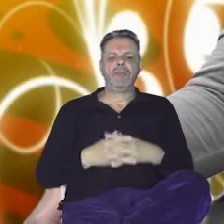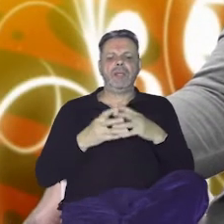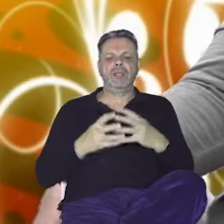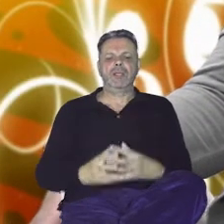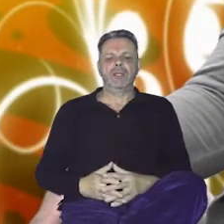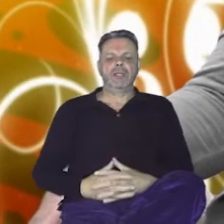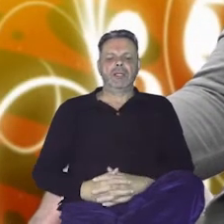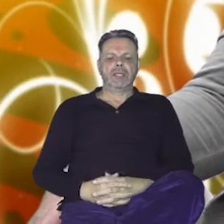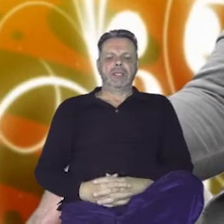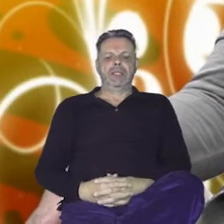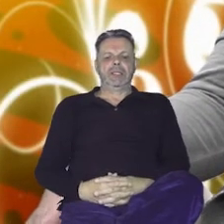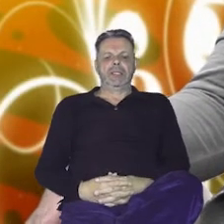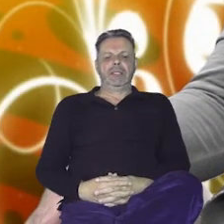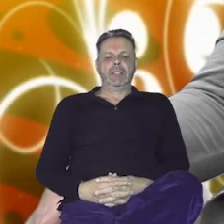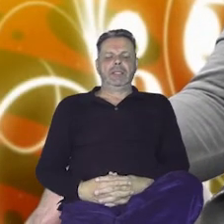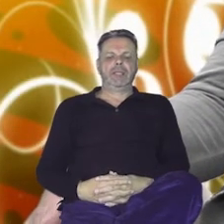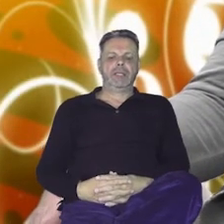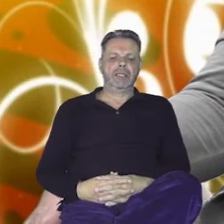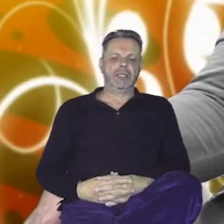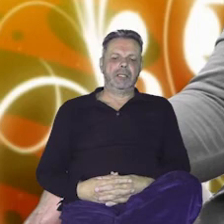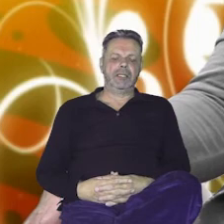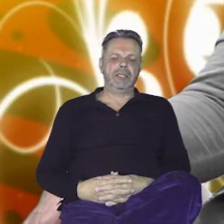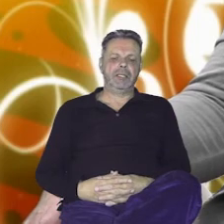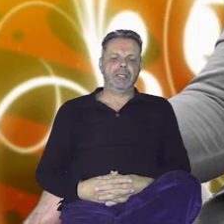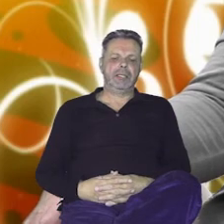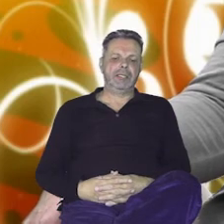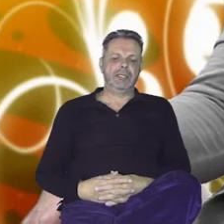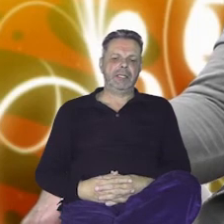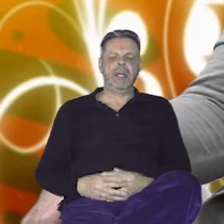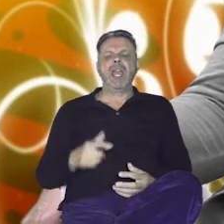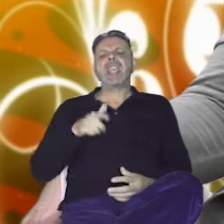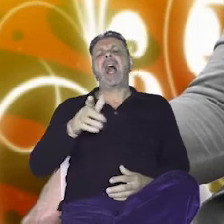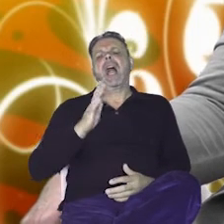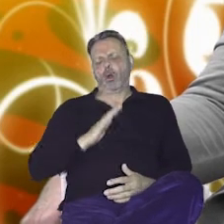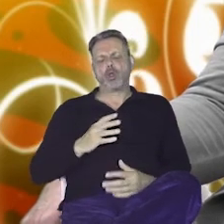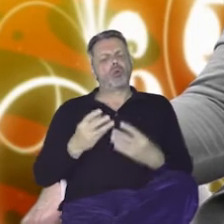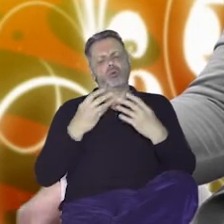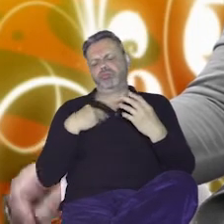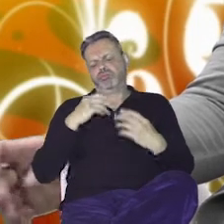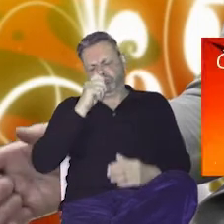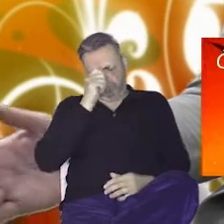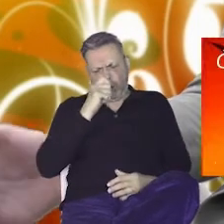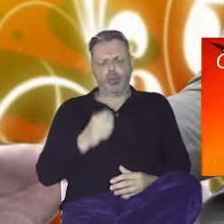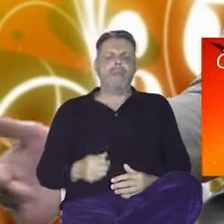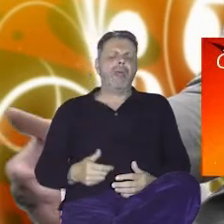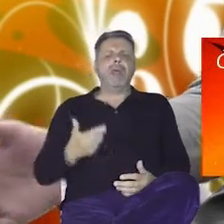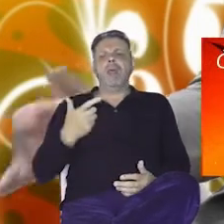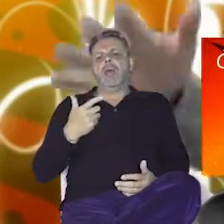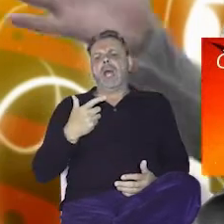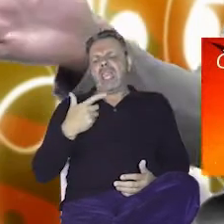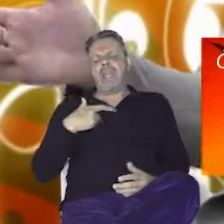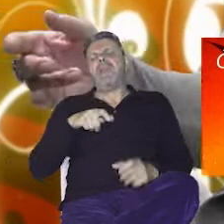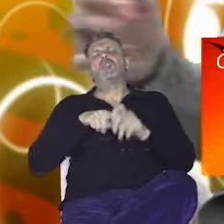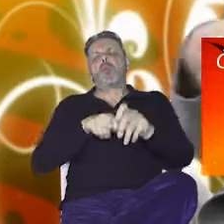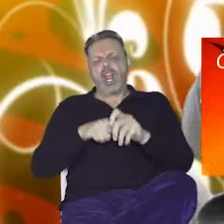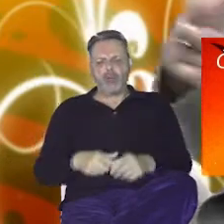zdravstvo, branitelje i osobe s invaliditetom, gospođu Romanu Galić, koju izuzetno cijenim i s kojom već stvarno godinama surađujemo, generalno i sa uredom,